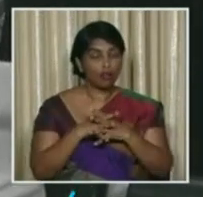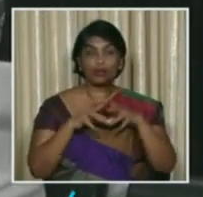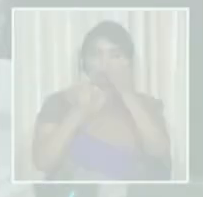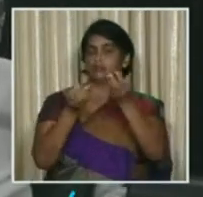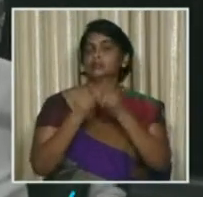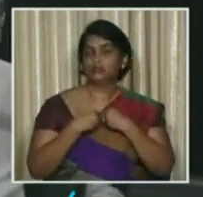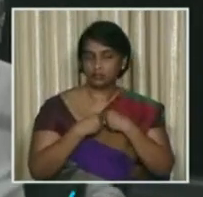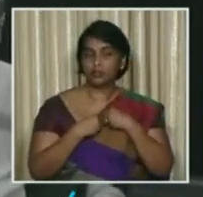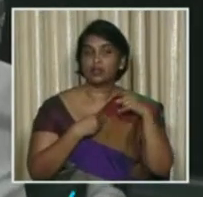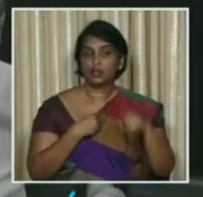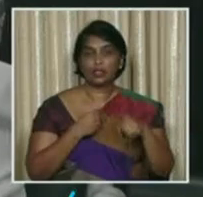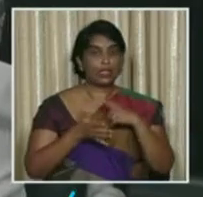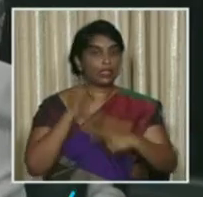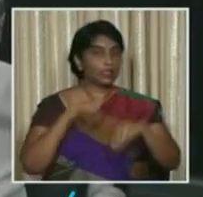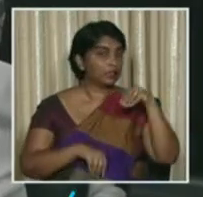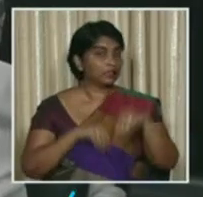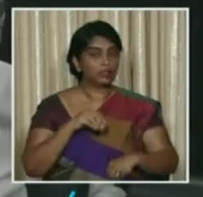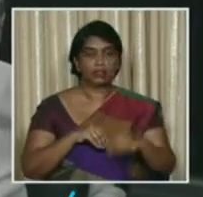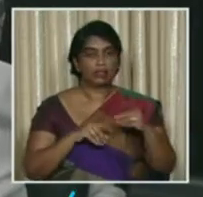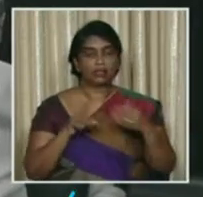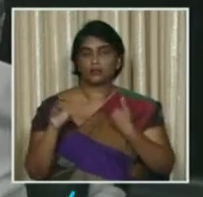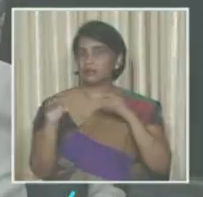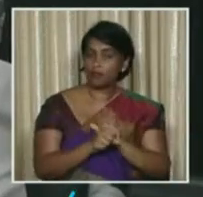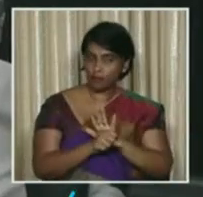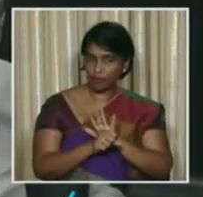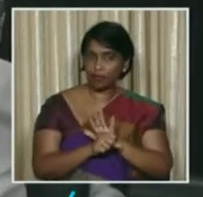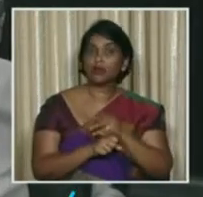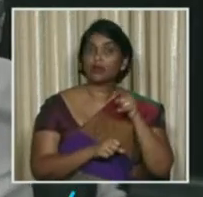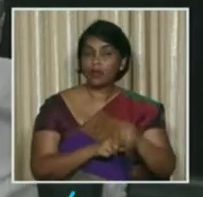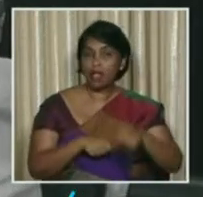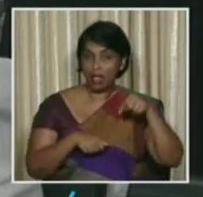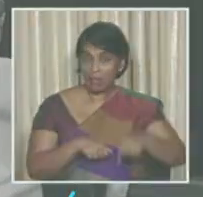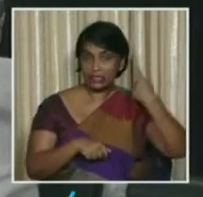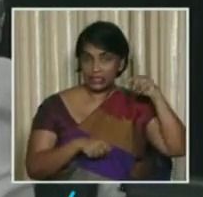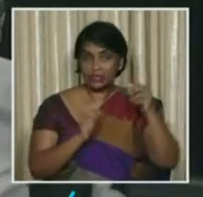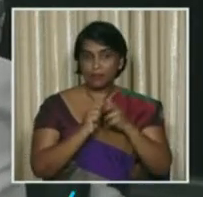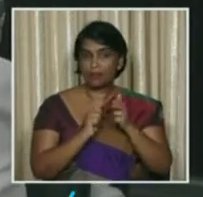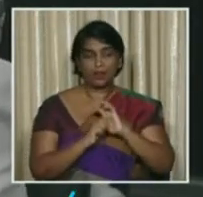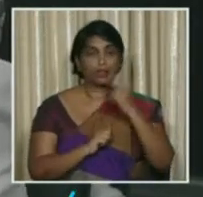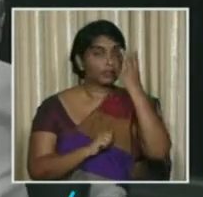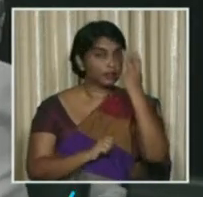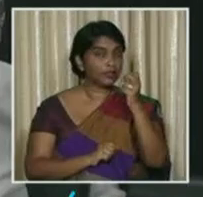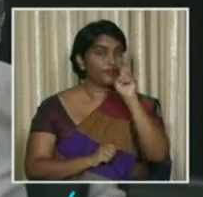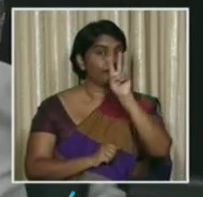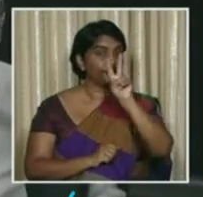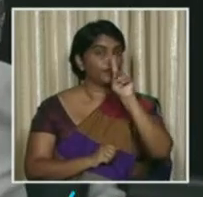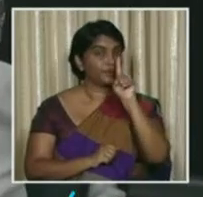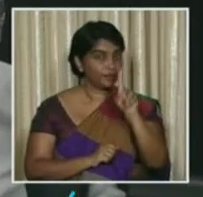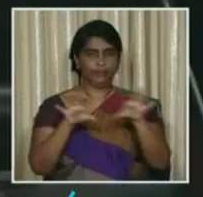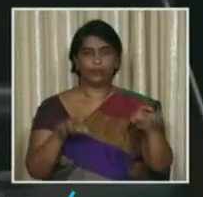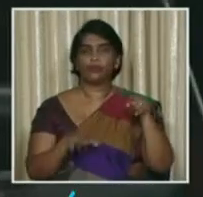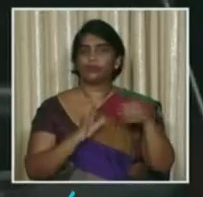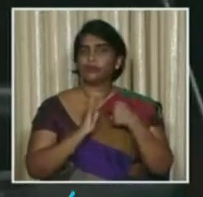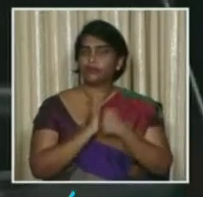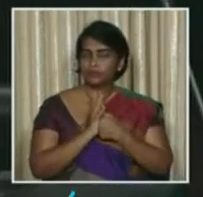ඉන්ට්‍රස්ට් කැඳෙව්වා. ඒකට දේශපාලඥයෝ කවුරුවක්වත් සම්බන්ධ වුණේ නැහැ. මේ අද ඊයේ වෙච්ච දෙයක් නෙවෙයි. 2021 සිද්ධ වෙච්ච